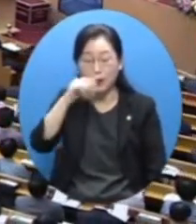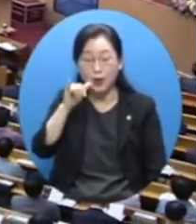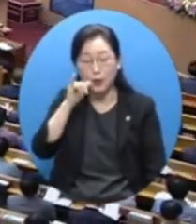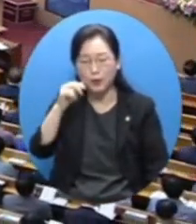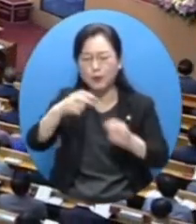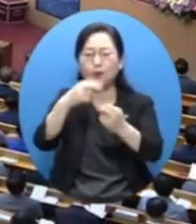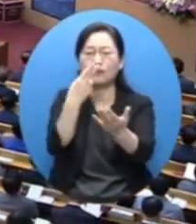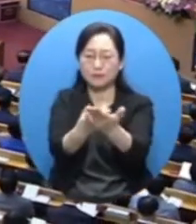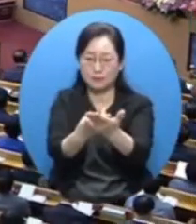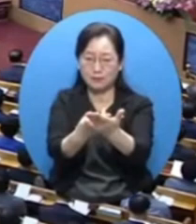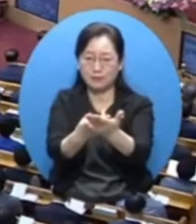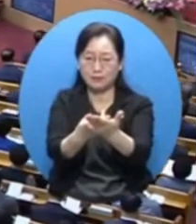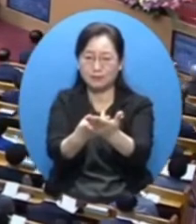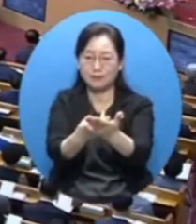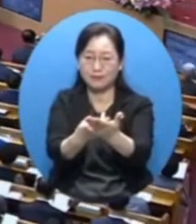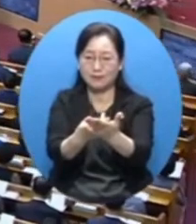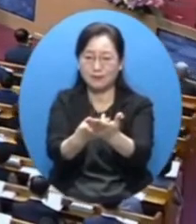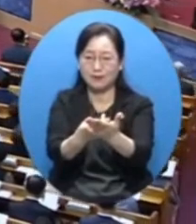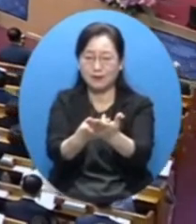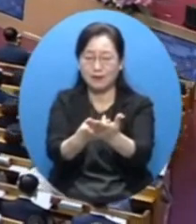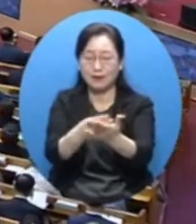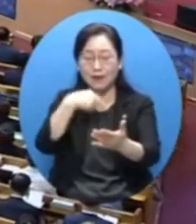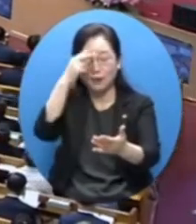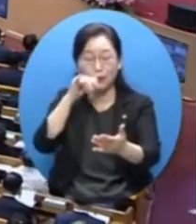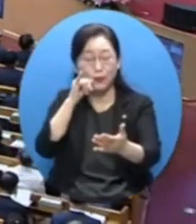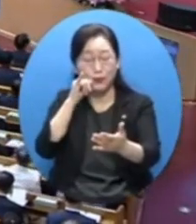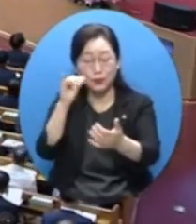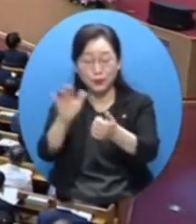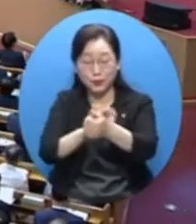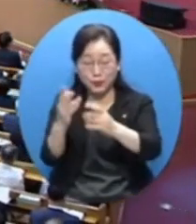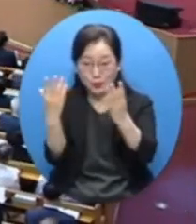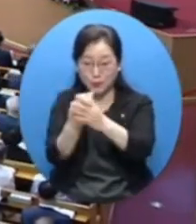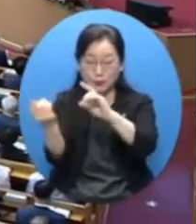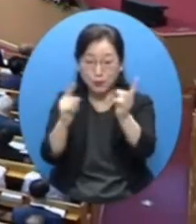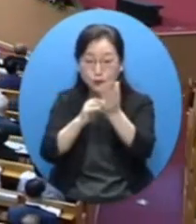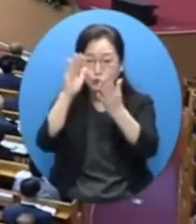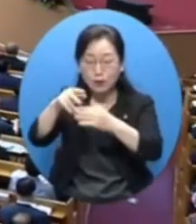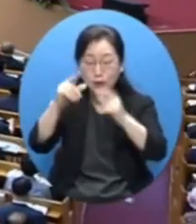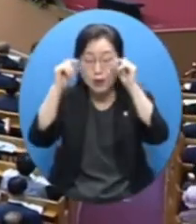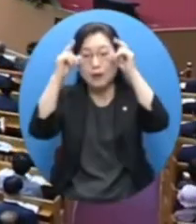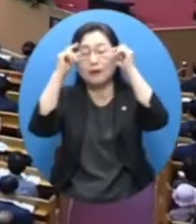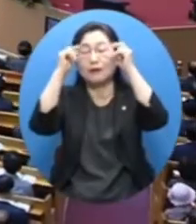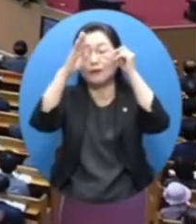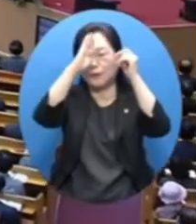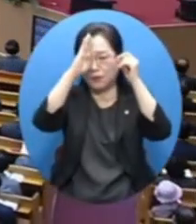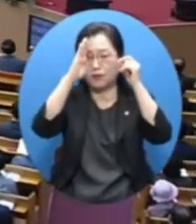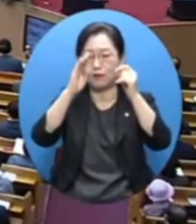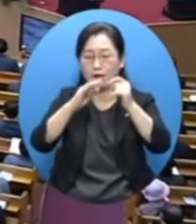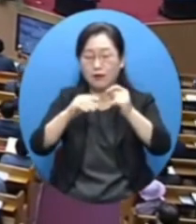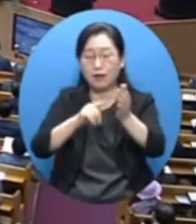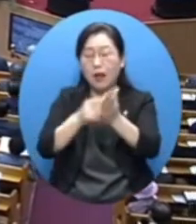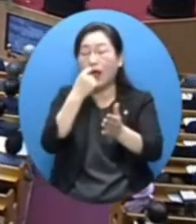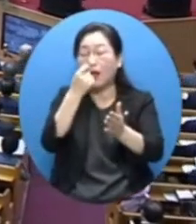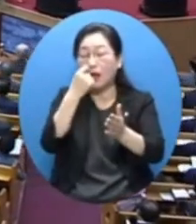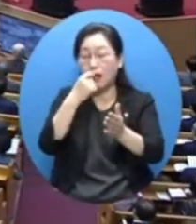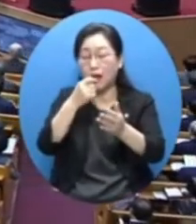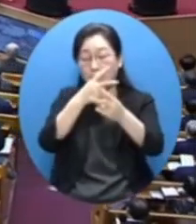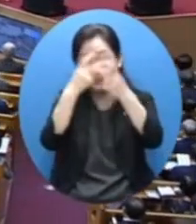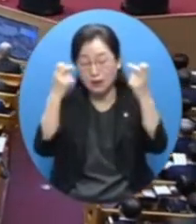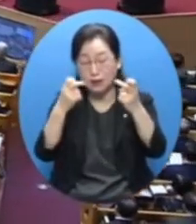병원에 입원을 해야 했습니다 알콜 중독에서 치유되자마자 또 불면증이 시달렸습니다 그래서 계속 수면제를 먹고 자는데